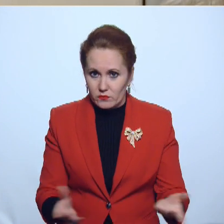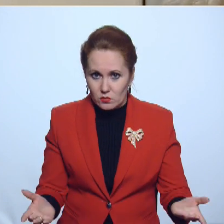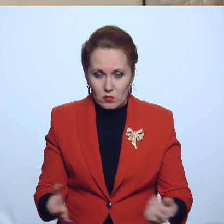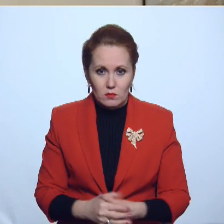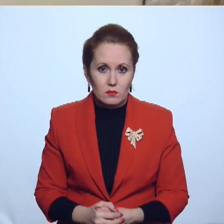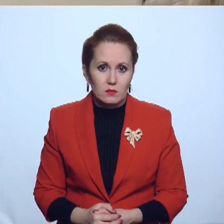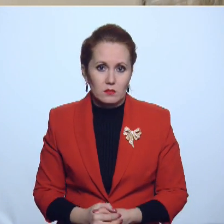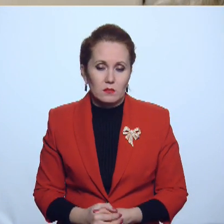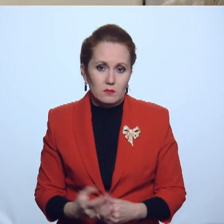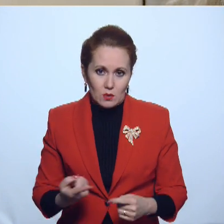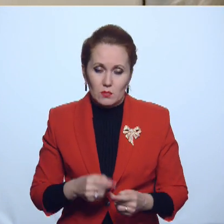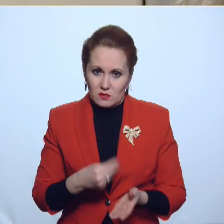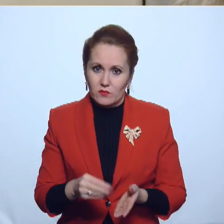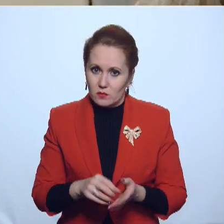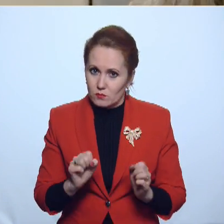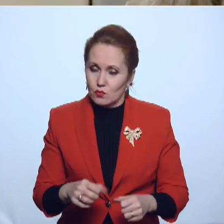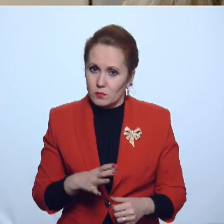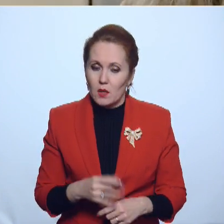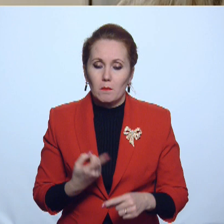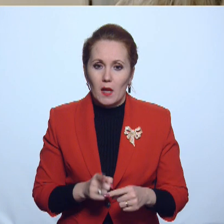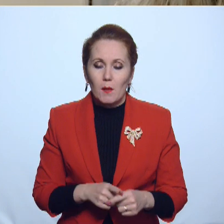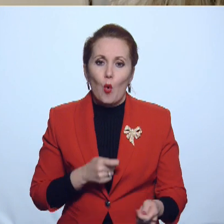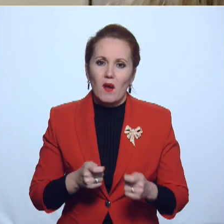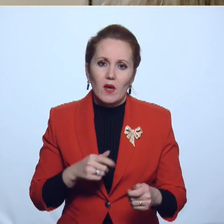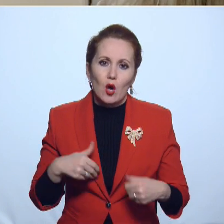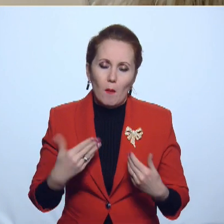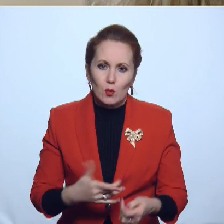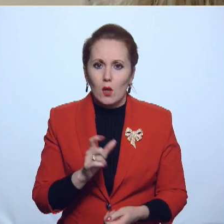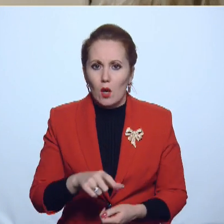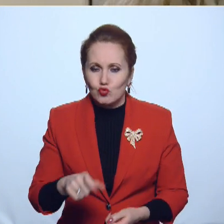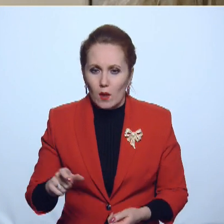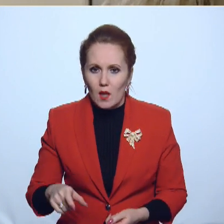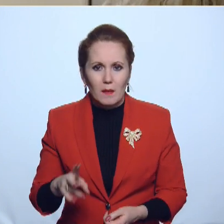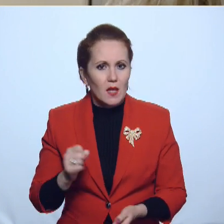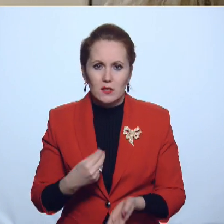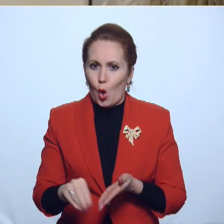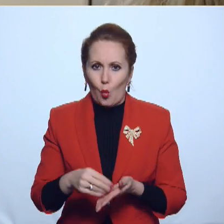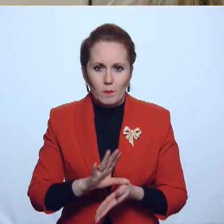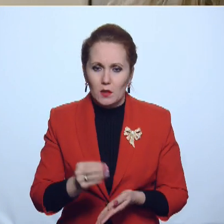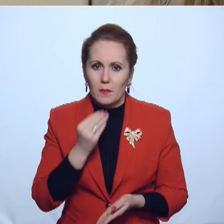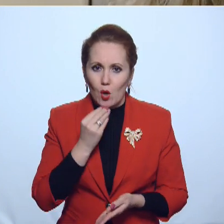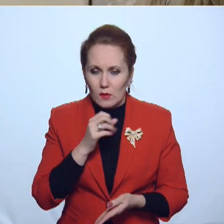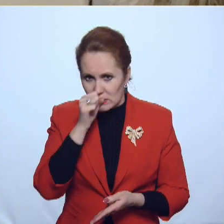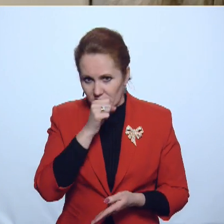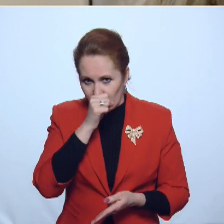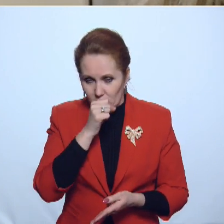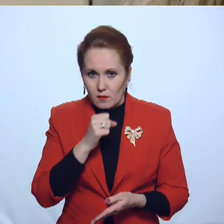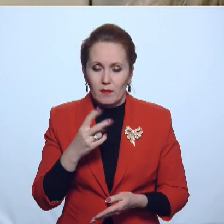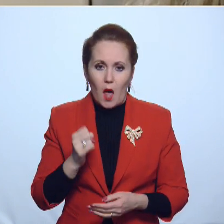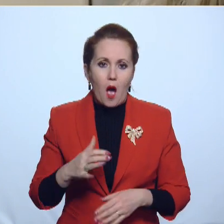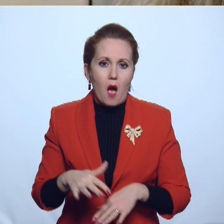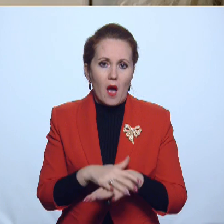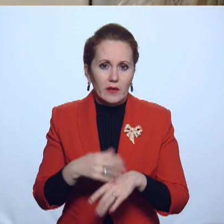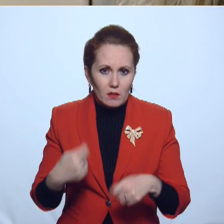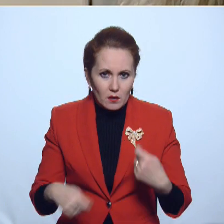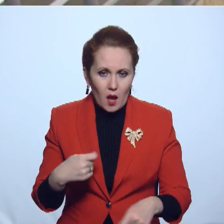вспышка африканской чумы свиней в лично-подсобном хозяйстве. Управление рекомендует гражданам не закупать продукцию свиноводства на стихийных